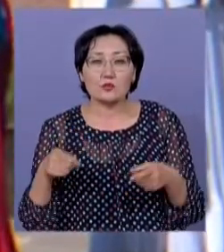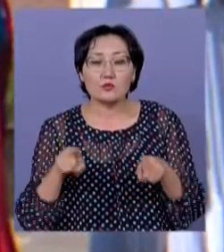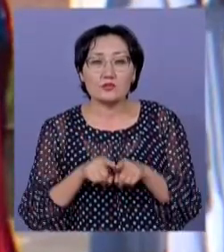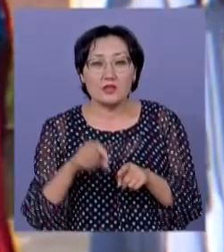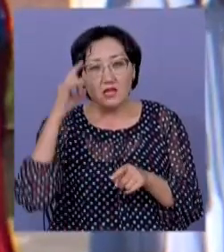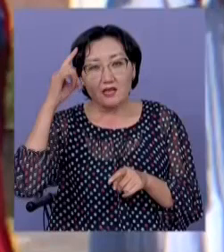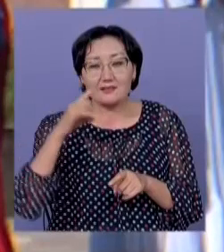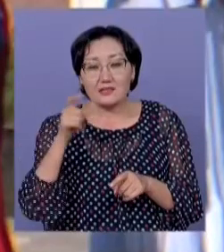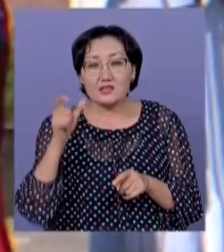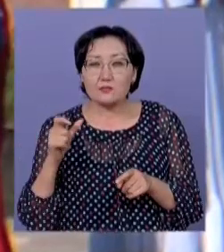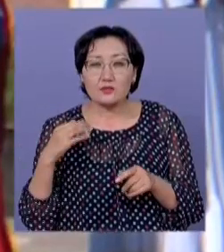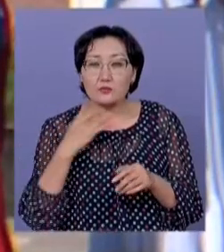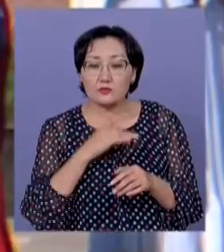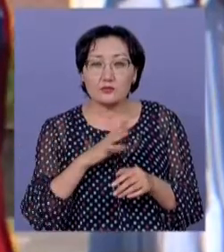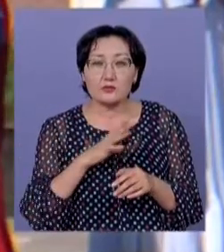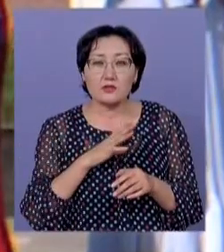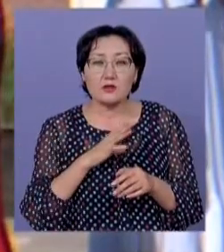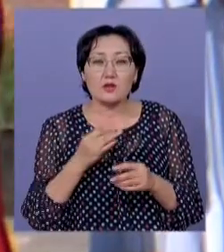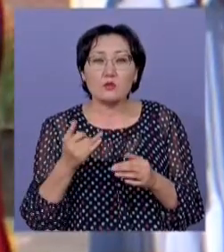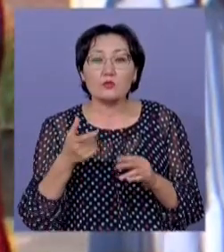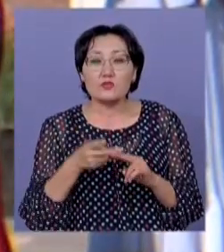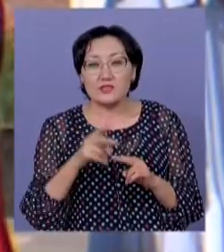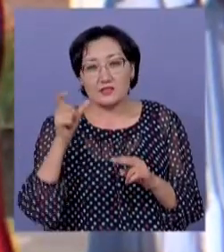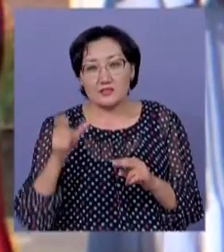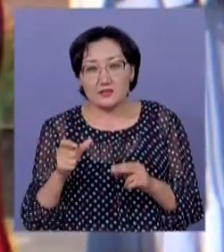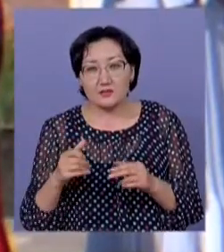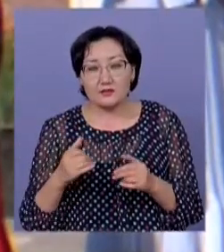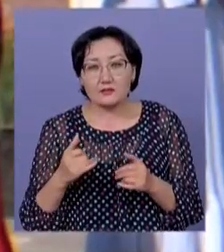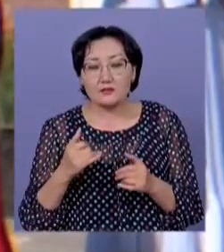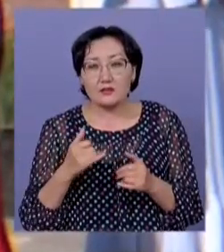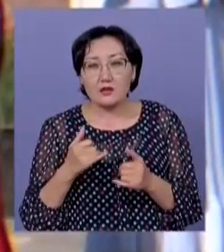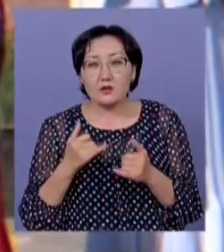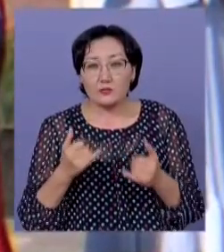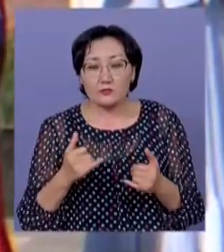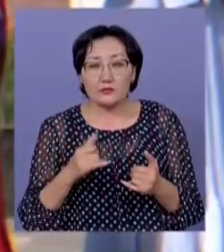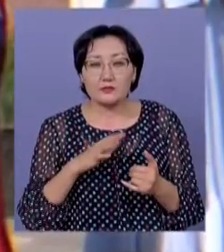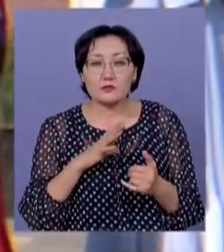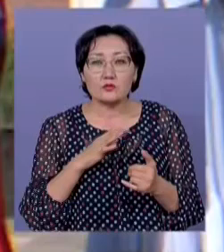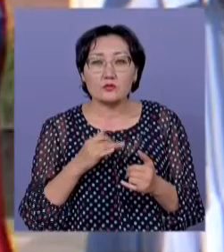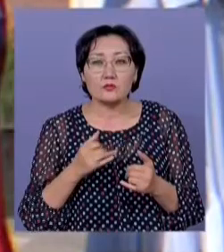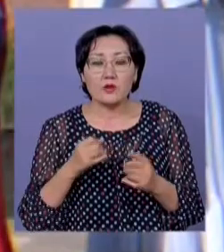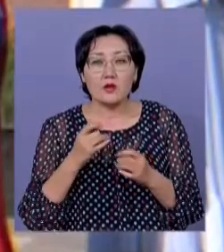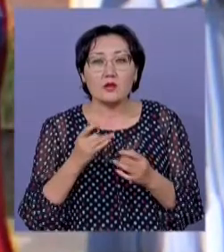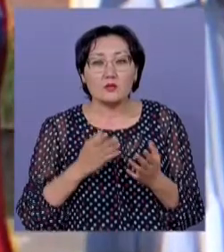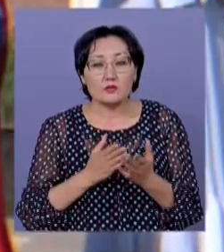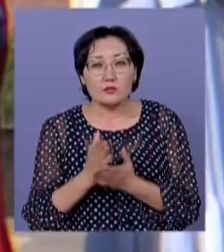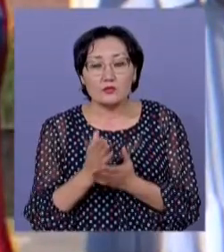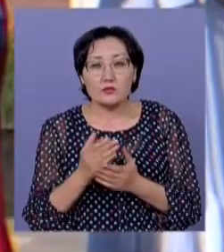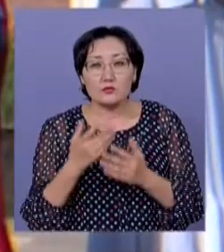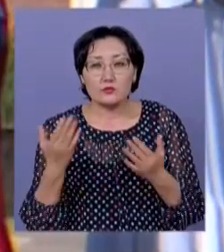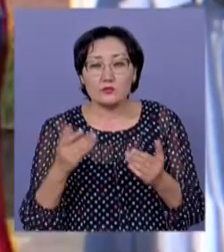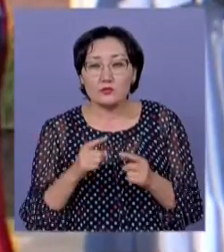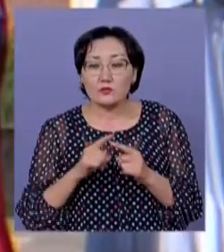қазақ көбірек болса екен деп Әбіш ағаға ризашылық білдіруі тегін емес. Зиялы қауым оған айрықша